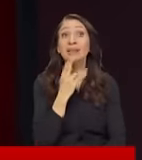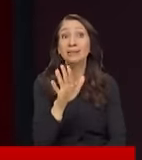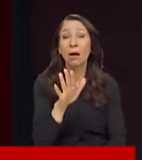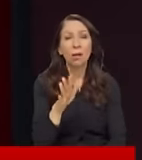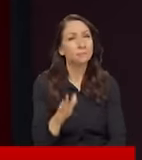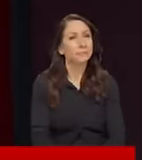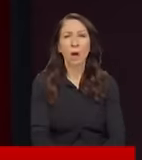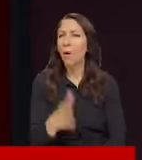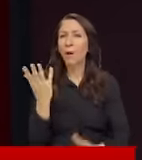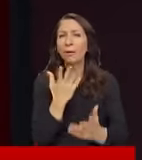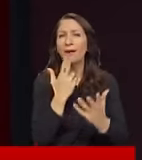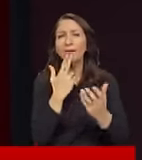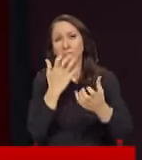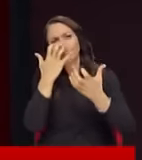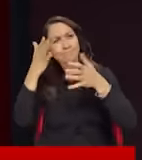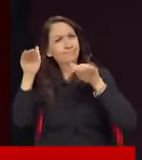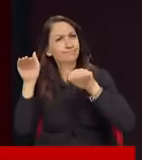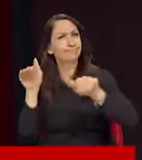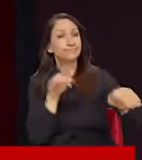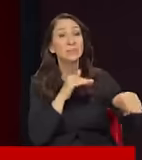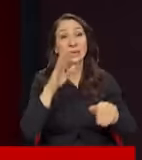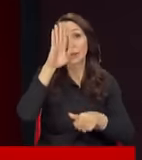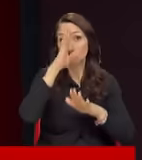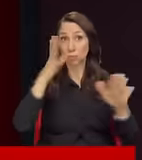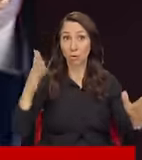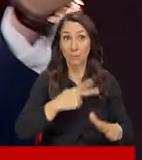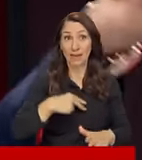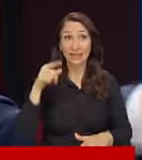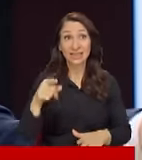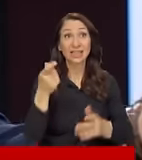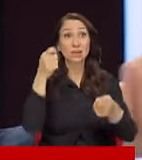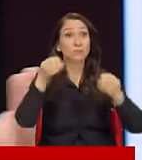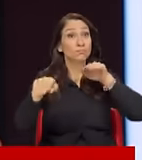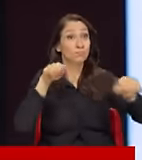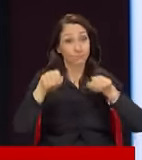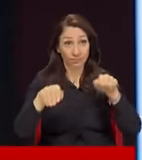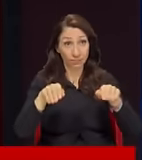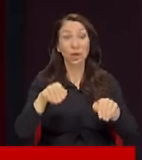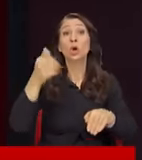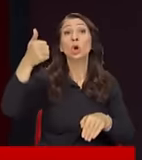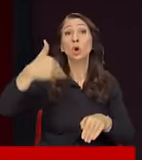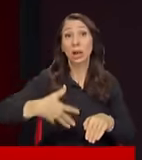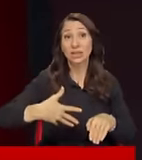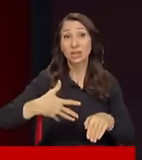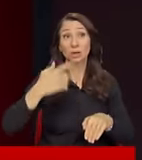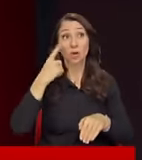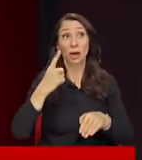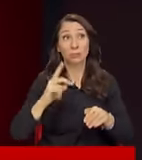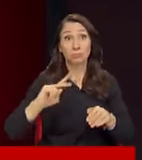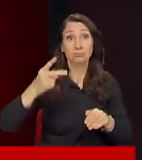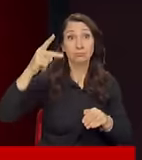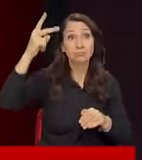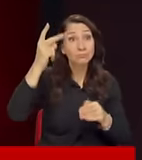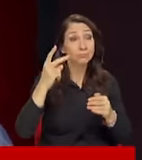o kadar kadına dönük yatırımlar var ki İstanbul Büyükşehir Belediyesi'ndeki istihdamdan yönetici seviyesinde